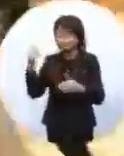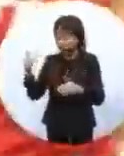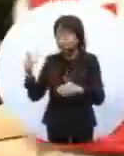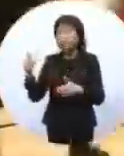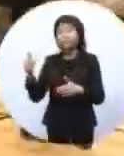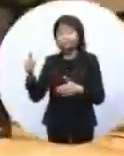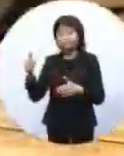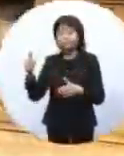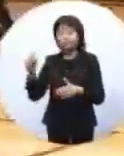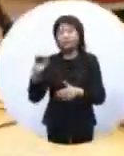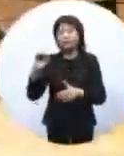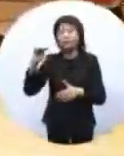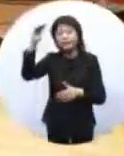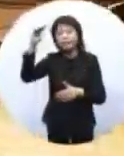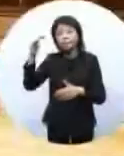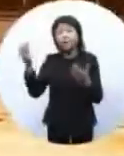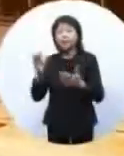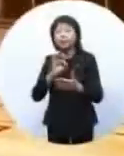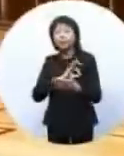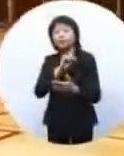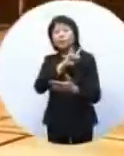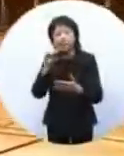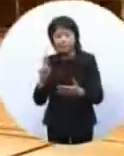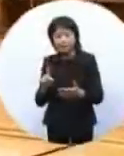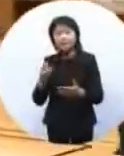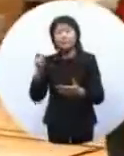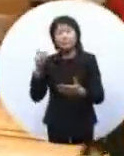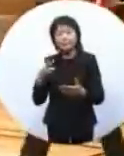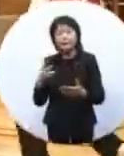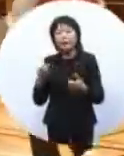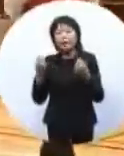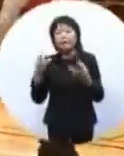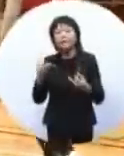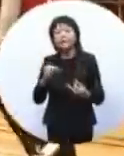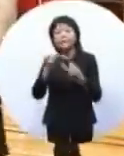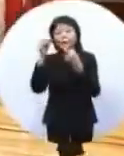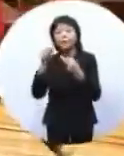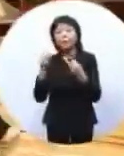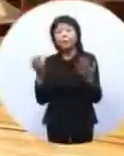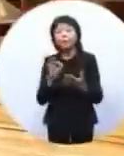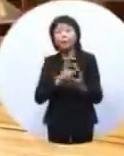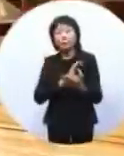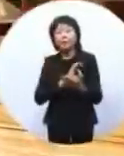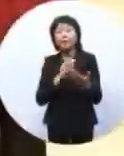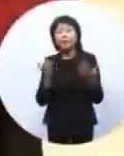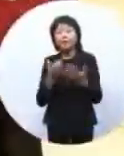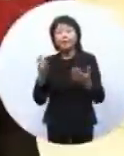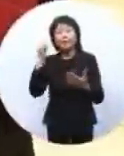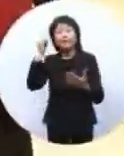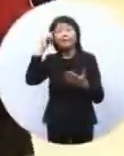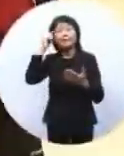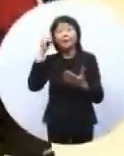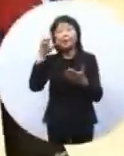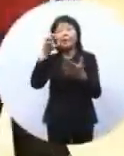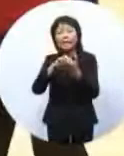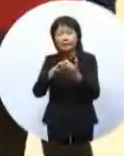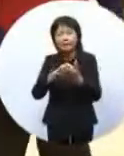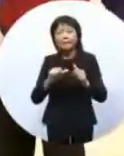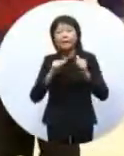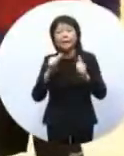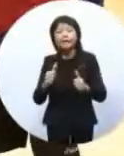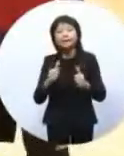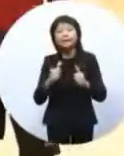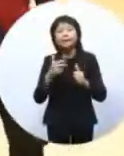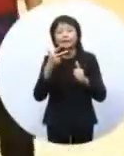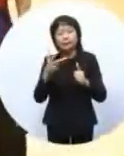め、先輩職員の一日や震災用職員が働いた実感を掲載した茅ヶ崎市職員